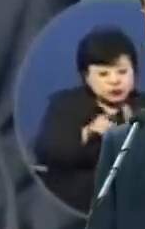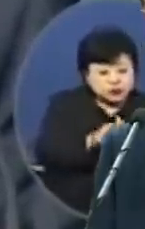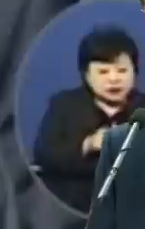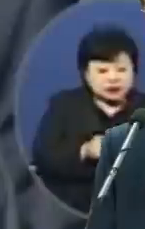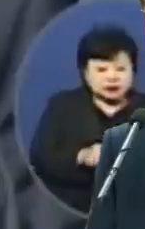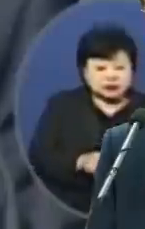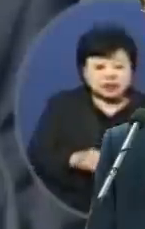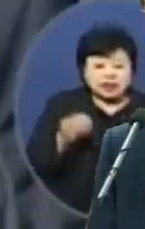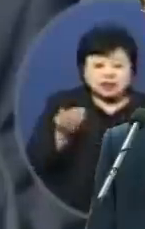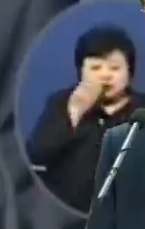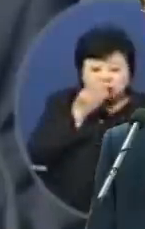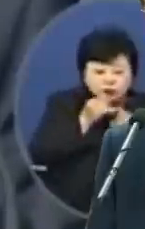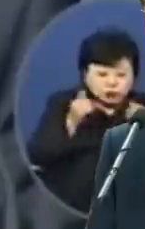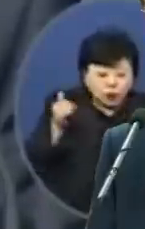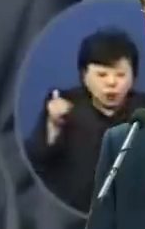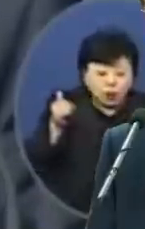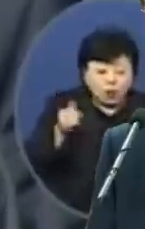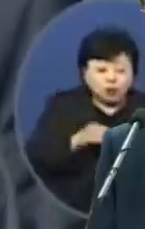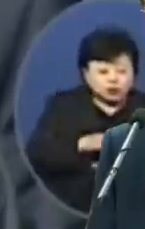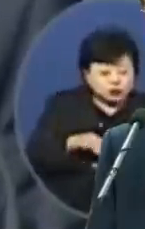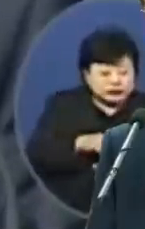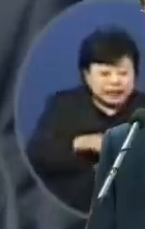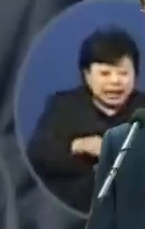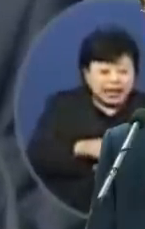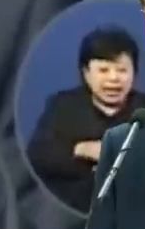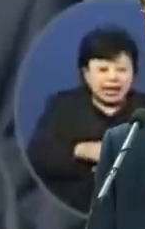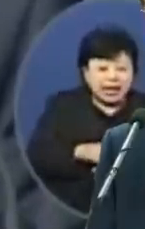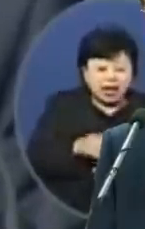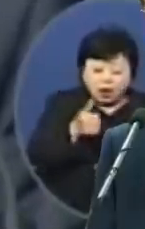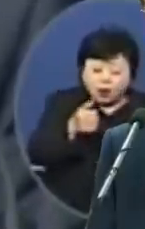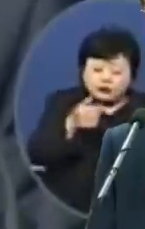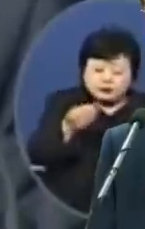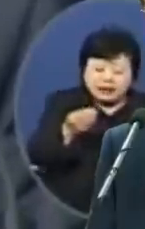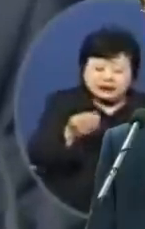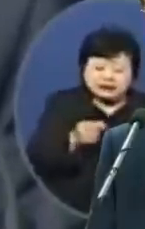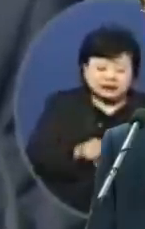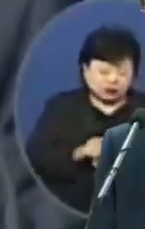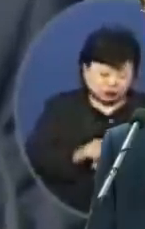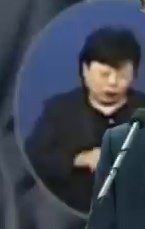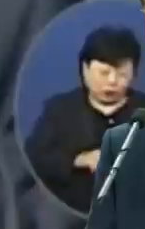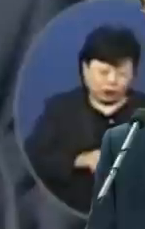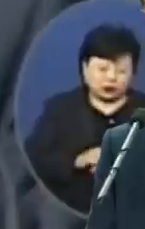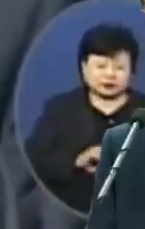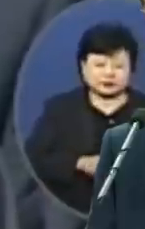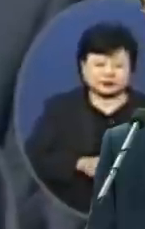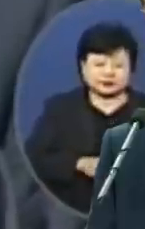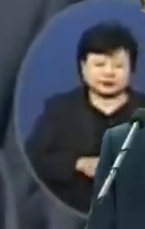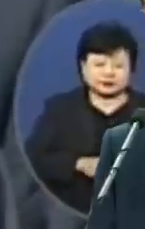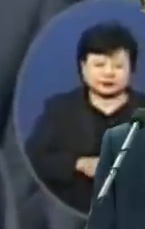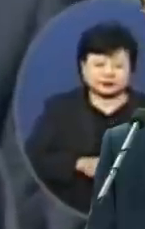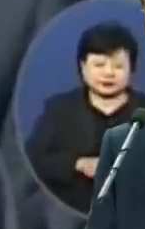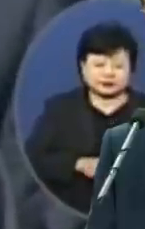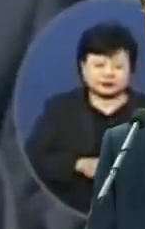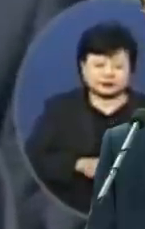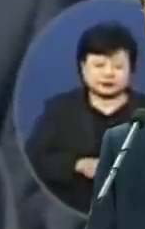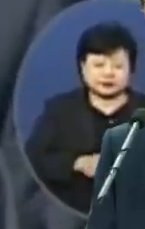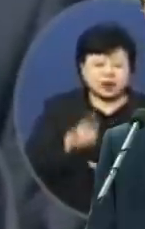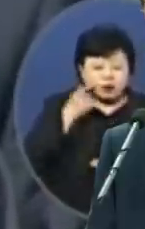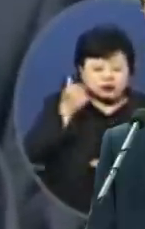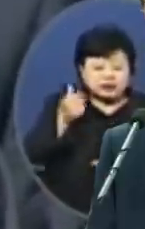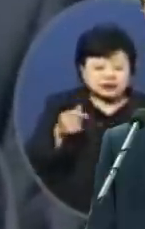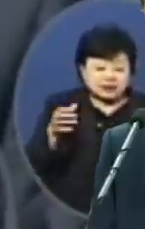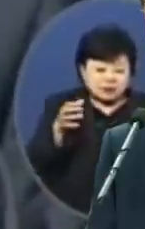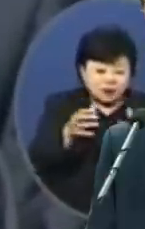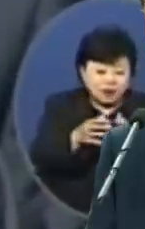교인들의 수는 얼마였냐면 50만 명 정도가 됐었습니다. 그때 우리 목사들이